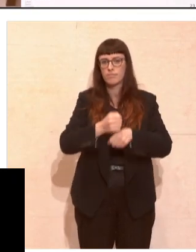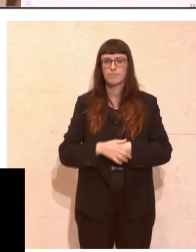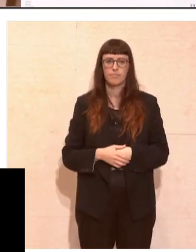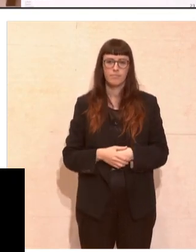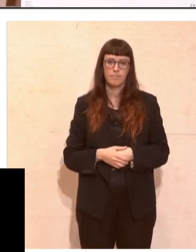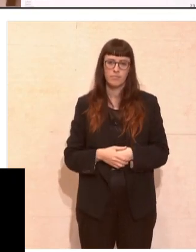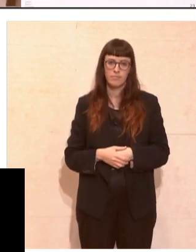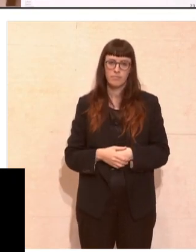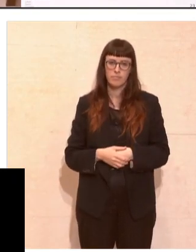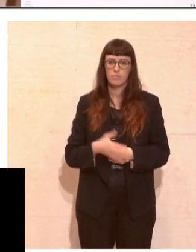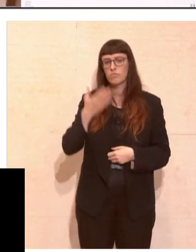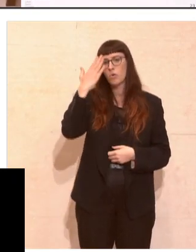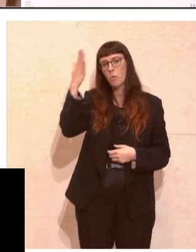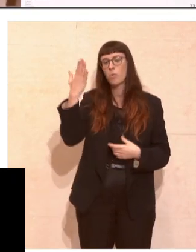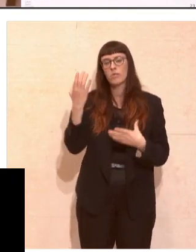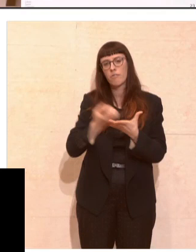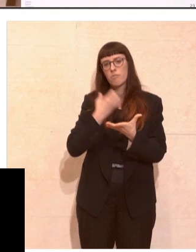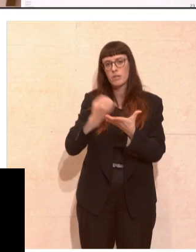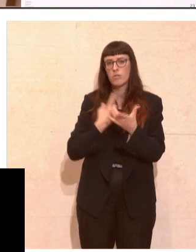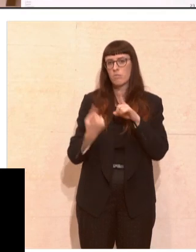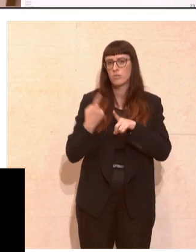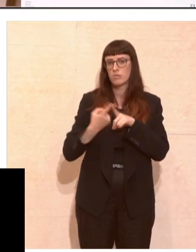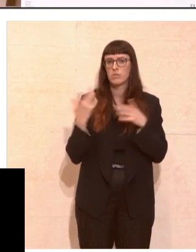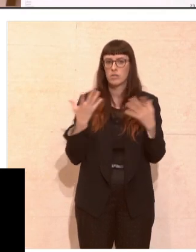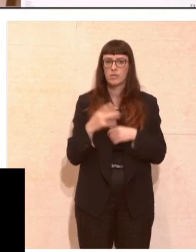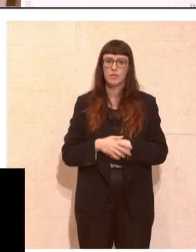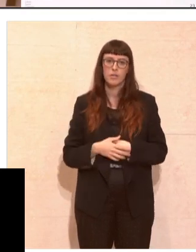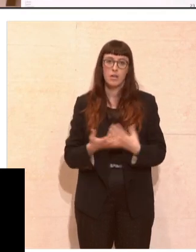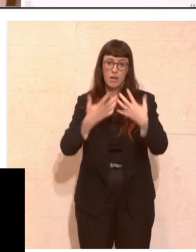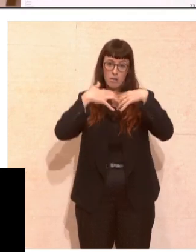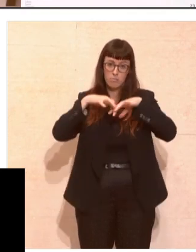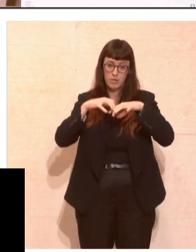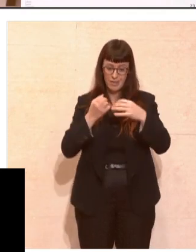Un autre fait intéressant, le poids du cerveau va augmenter 4 fois de